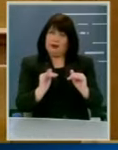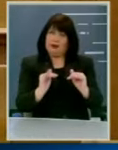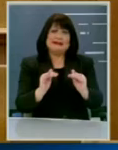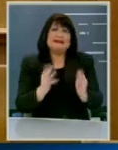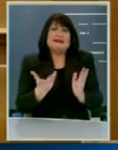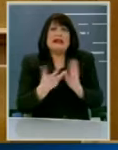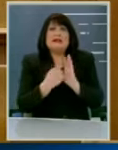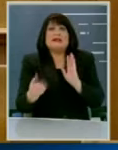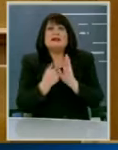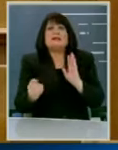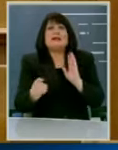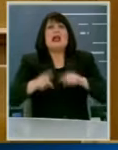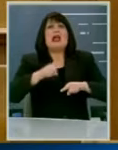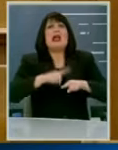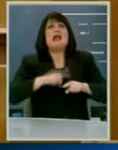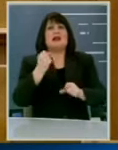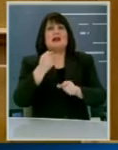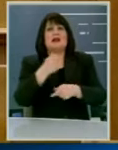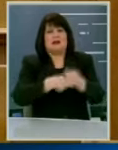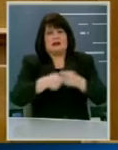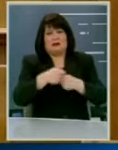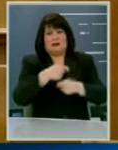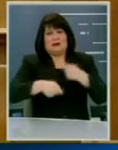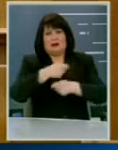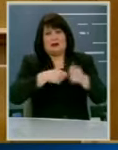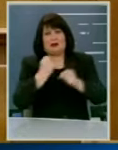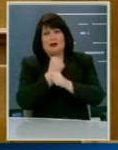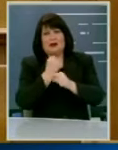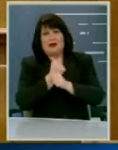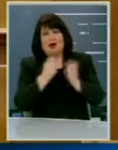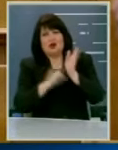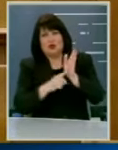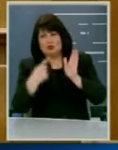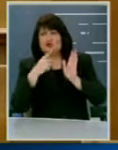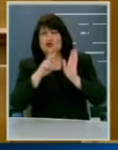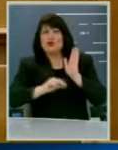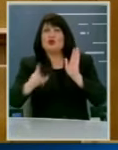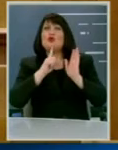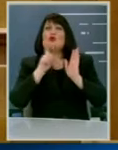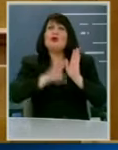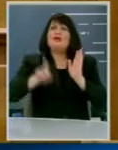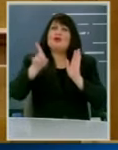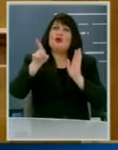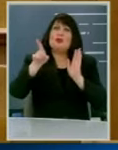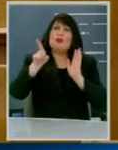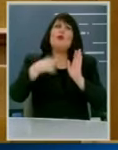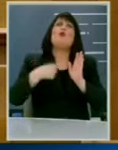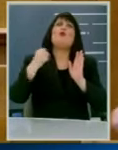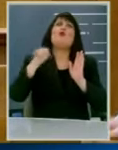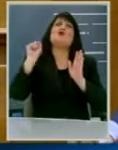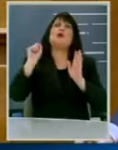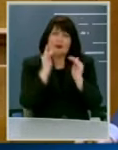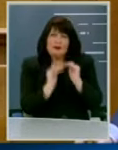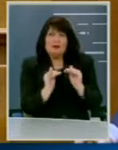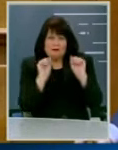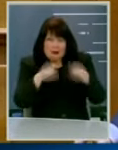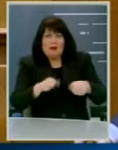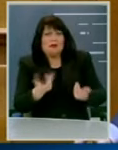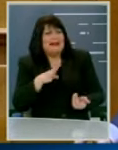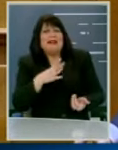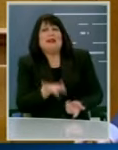εξαίρεσης στην ελληνική αγορά εργασίας από τους νόμους που ισχύουν, τους εργασιακούς στην Ευρώπη που εσείς επιβάλλατε? Θέλετε να συνεχιστεί, ναι ή όχι?